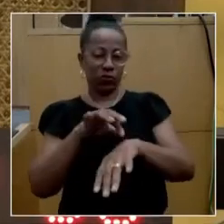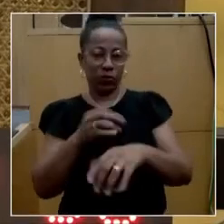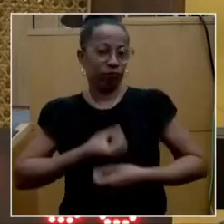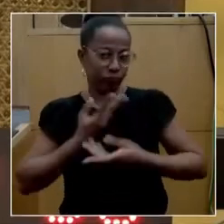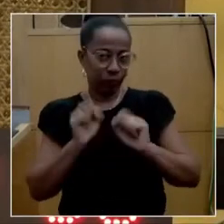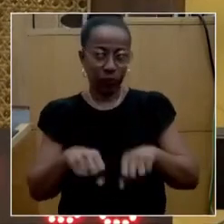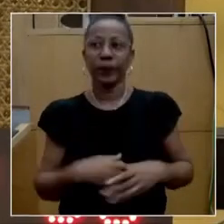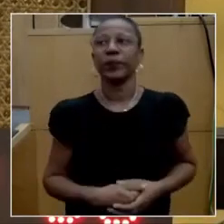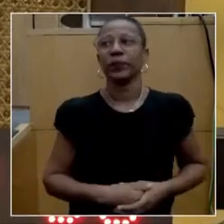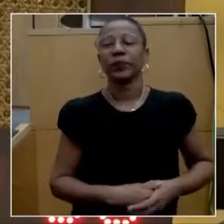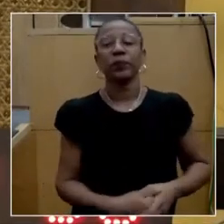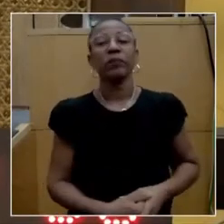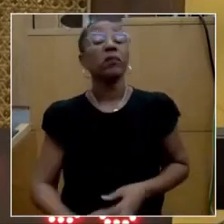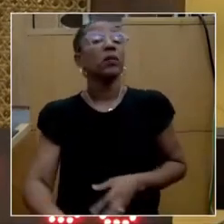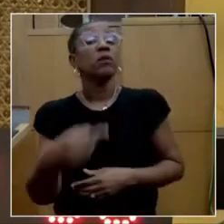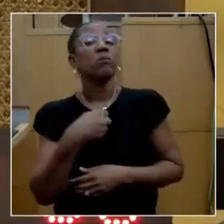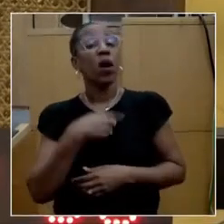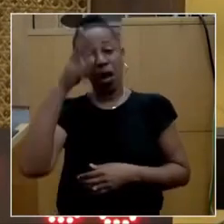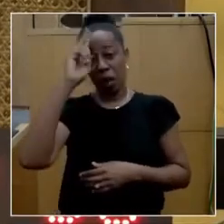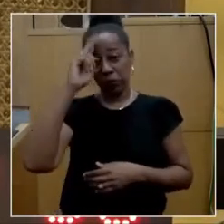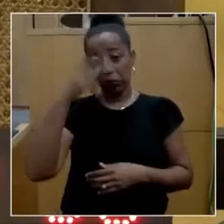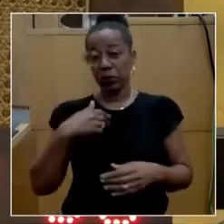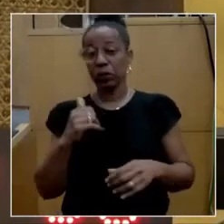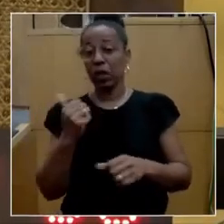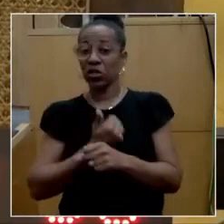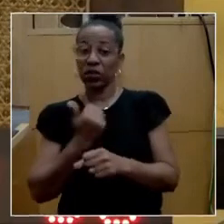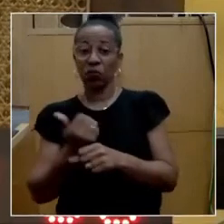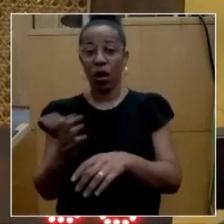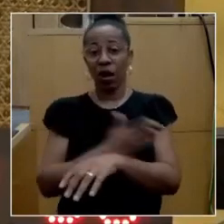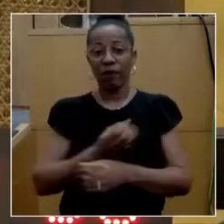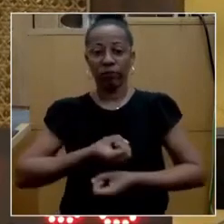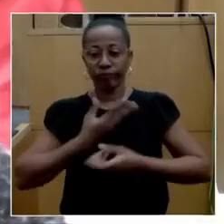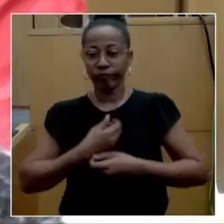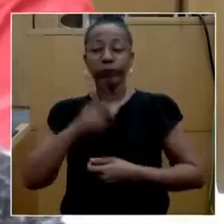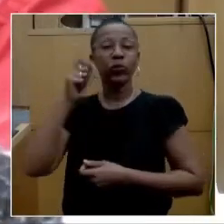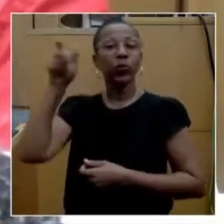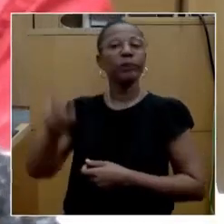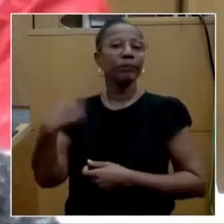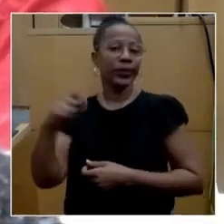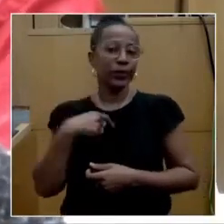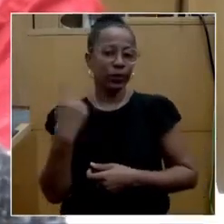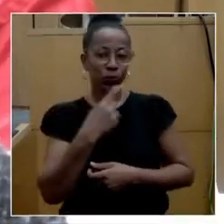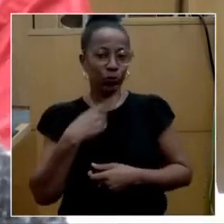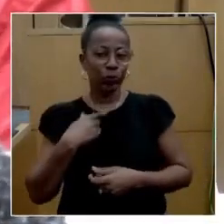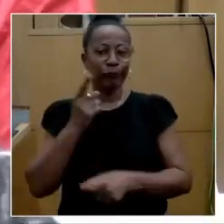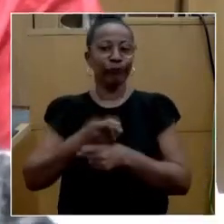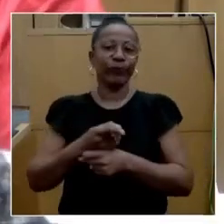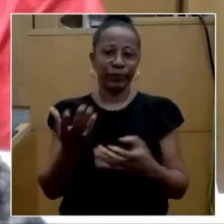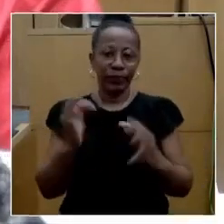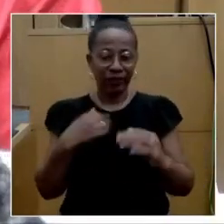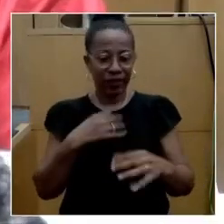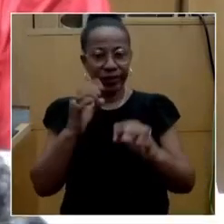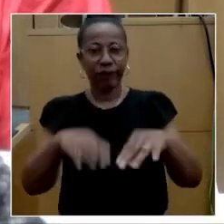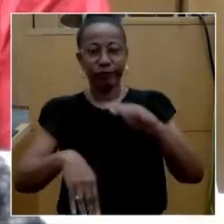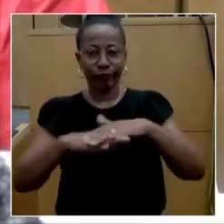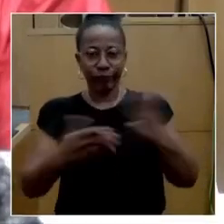Moi, j'ai l'habitude, à chaque fois avant de parler, que le président impose un temps contraint.